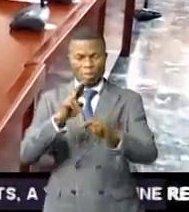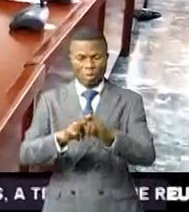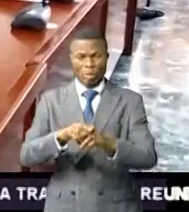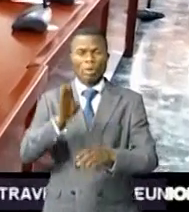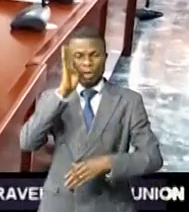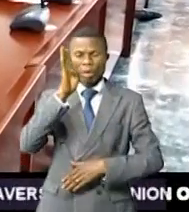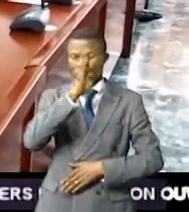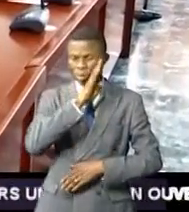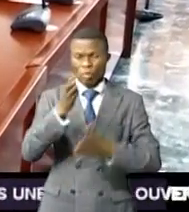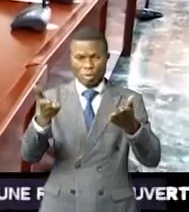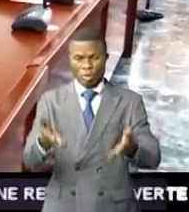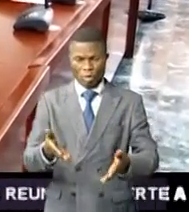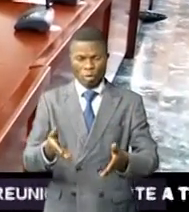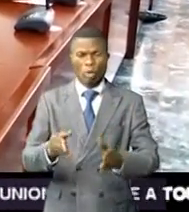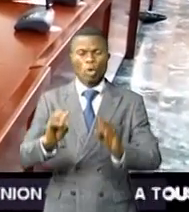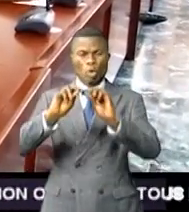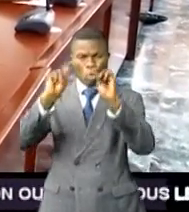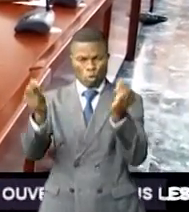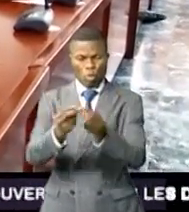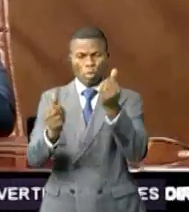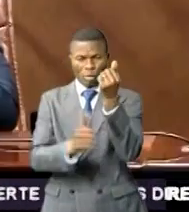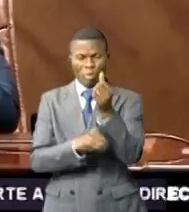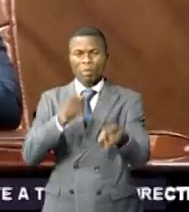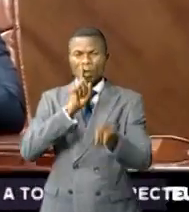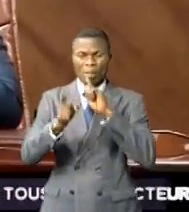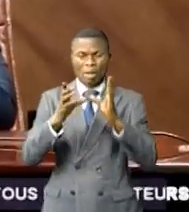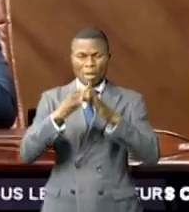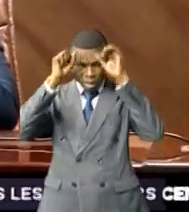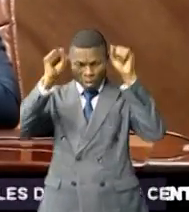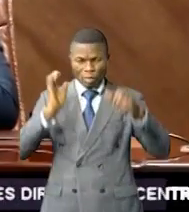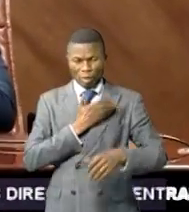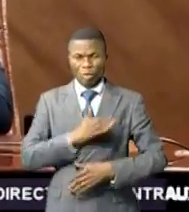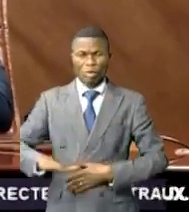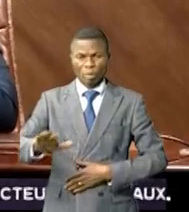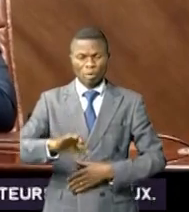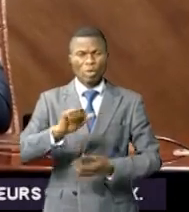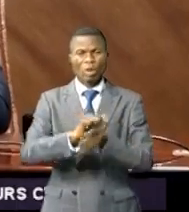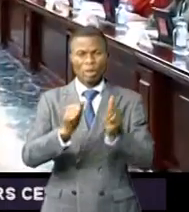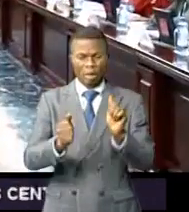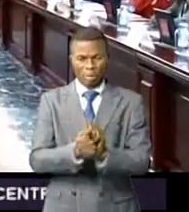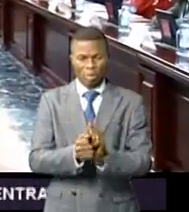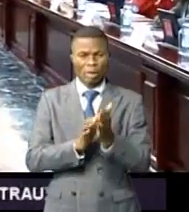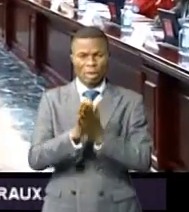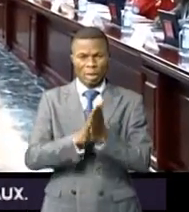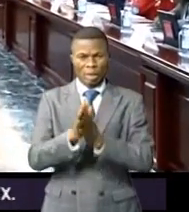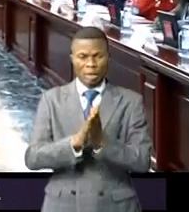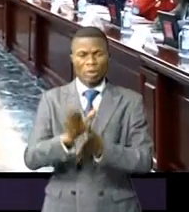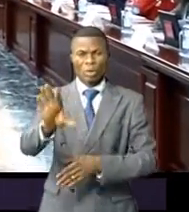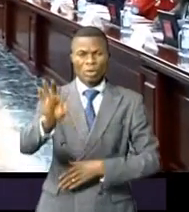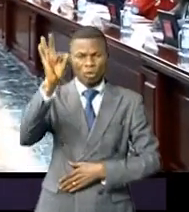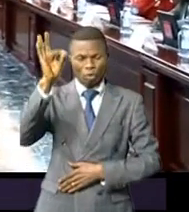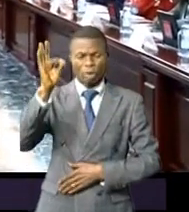Mbosso Nkodia, la forte délégation a échangé avec le président de la République sur la question relative à la